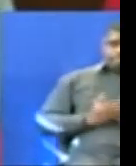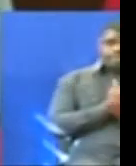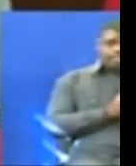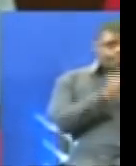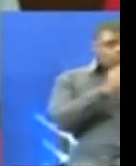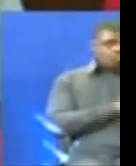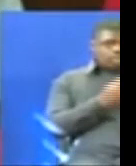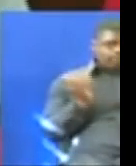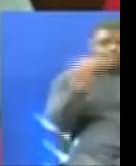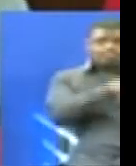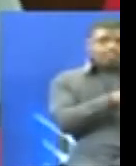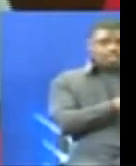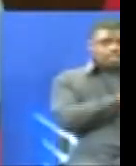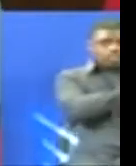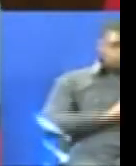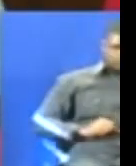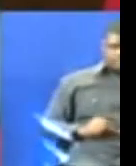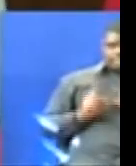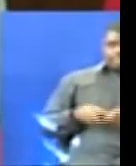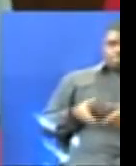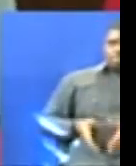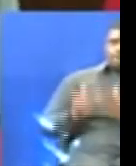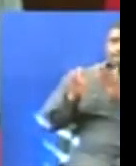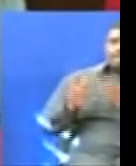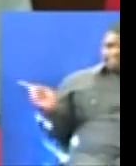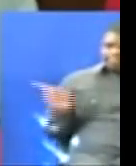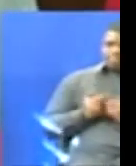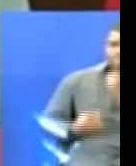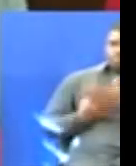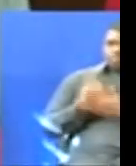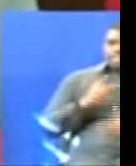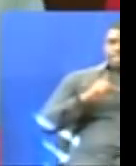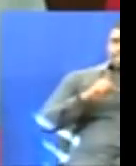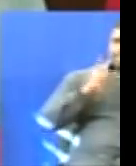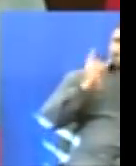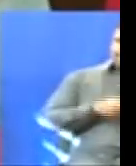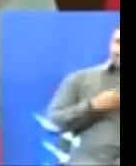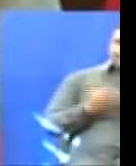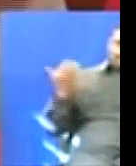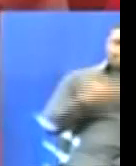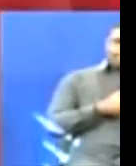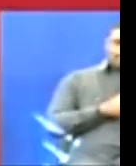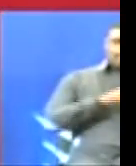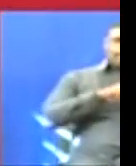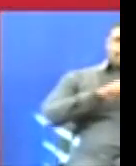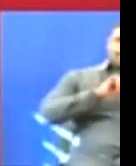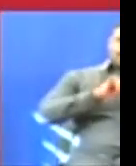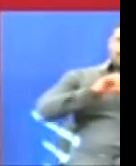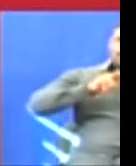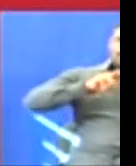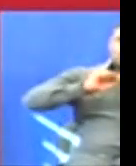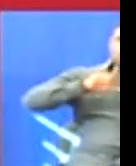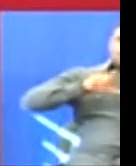uende Songea. Lakini iko barabara fupi kabisa inayotoka Lindi nikwenda moja kwa moja Ngale. Naomba